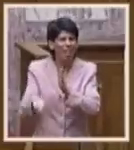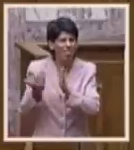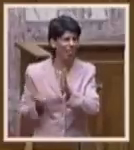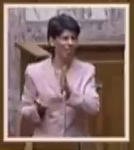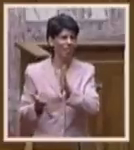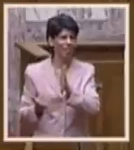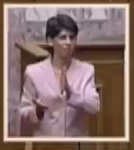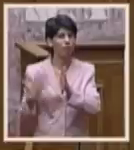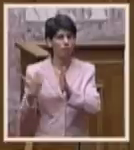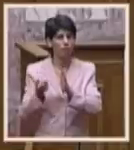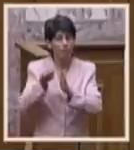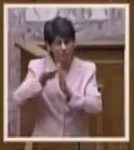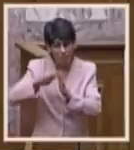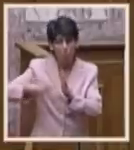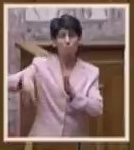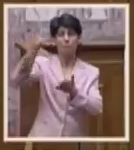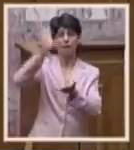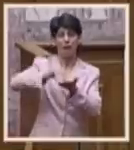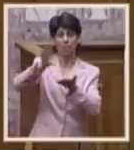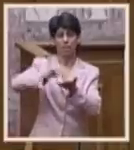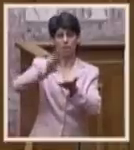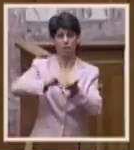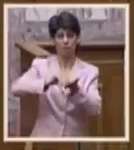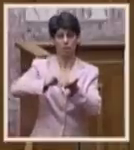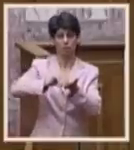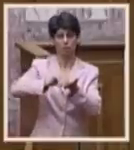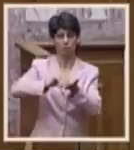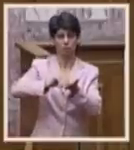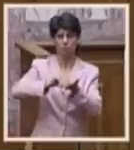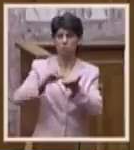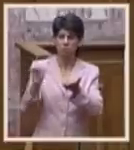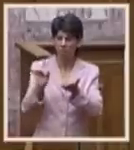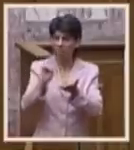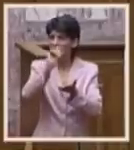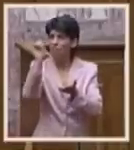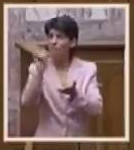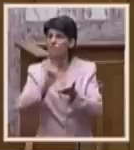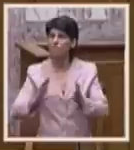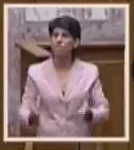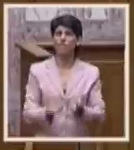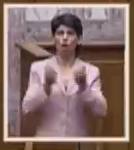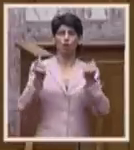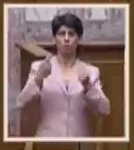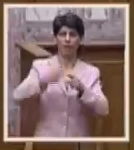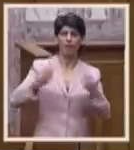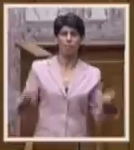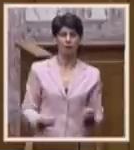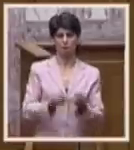μια υπερκατανάλωση εισαγωγών και όχι σε μια βιώσιμη ελληνική